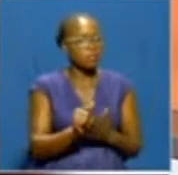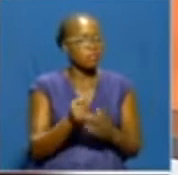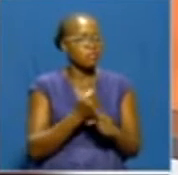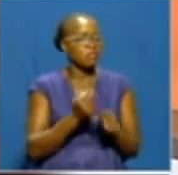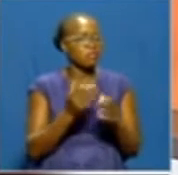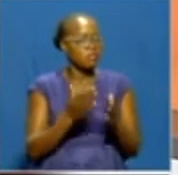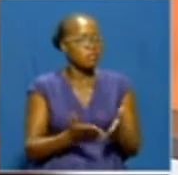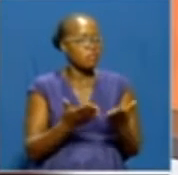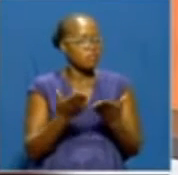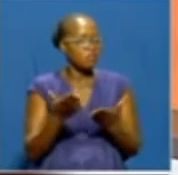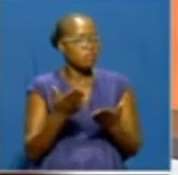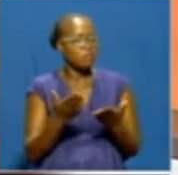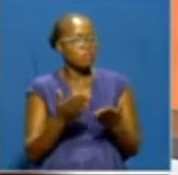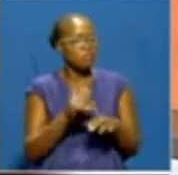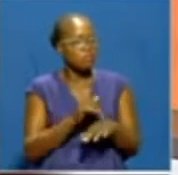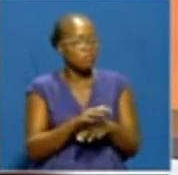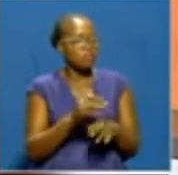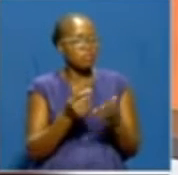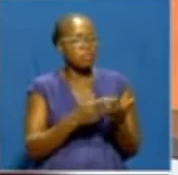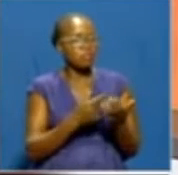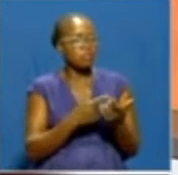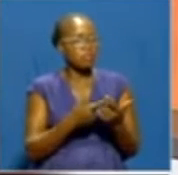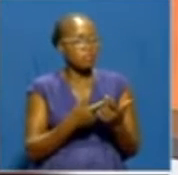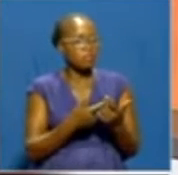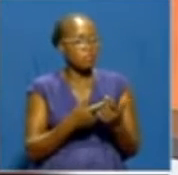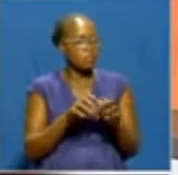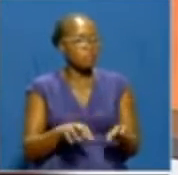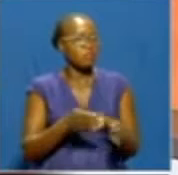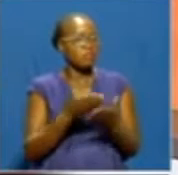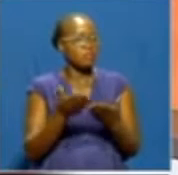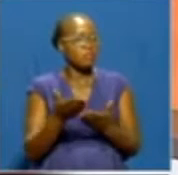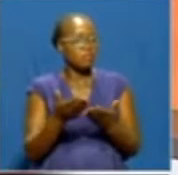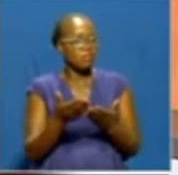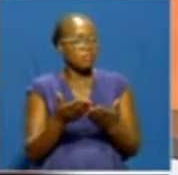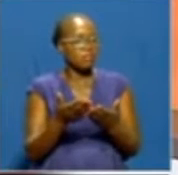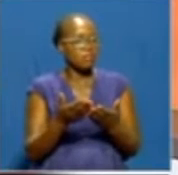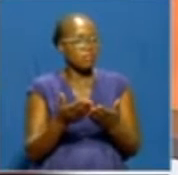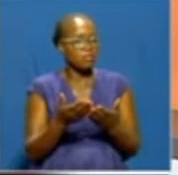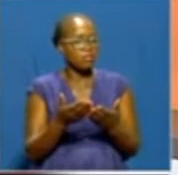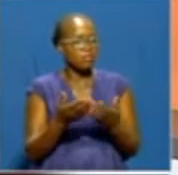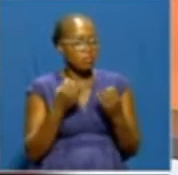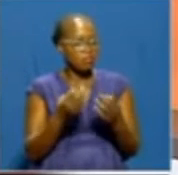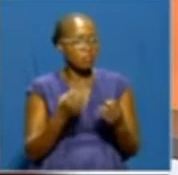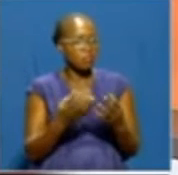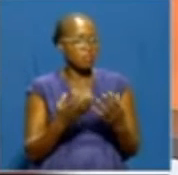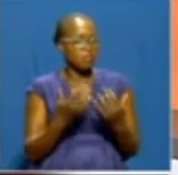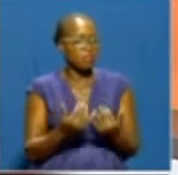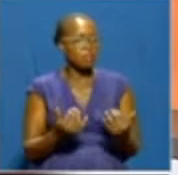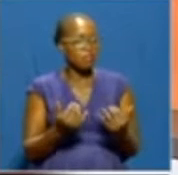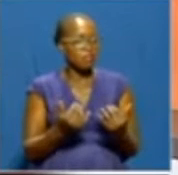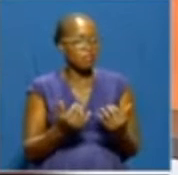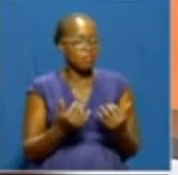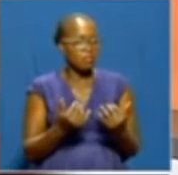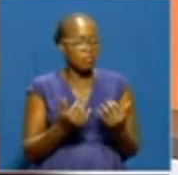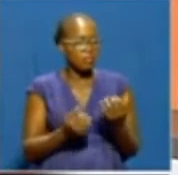kule wanakadiria hasara kubwa katika soko lile ambapo mali ya thamani ya mamilioni ya fedha zimeweza kuchomeka